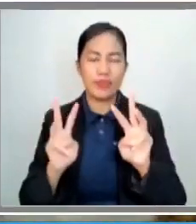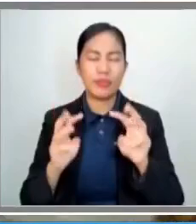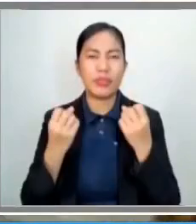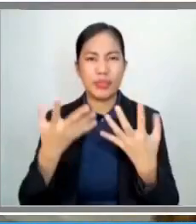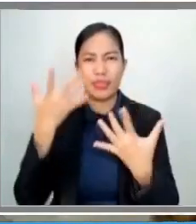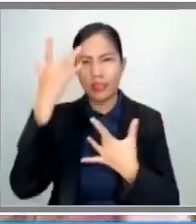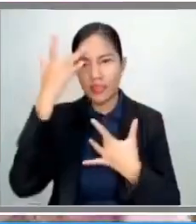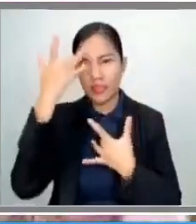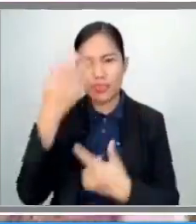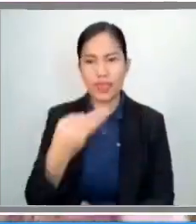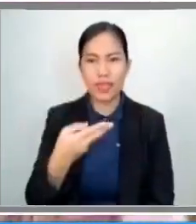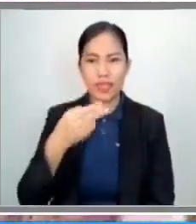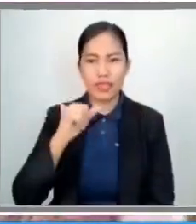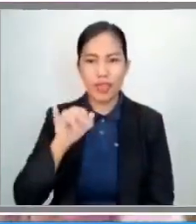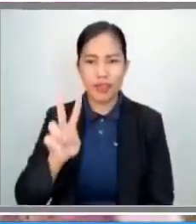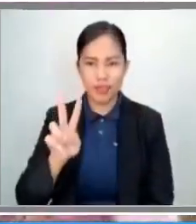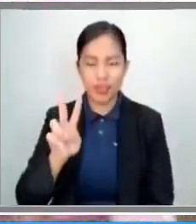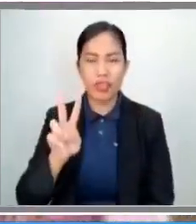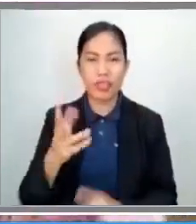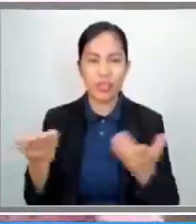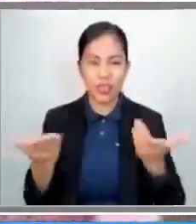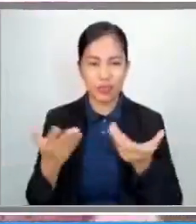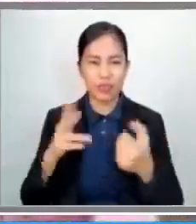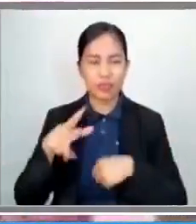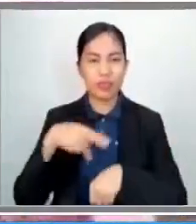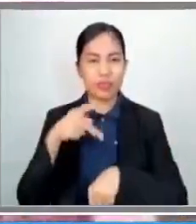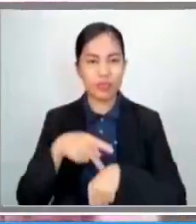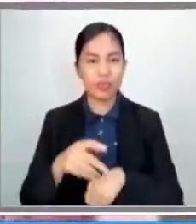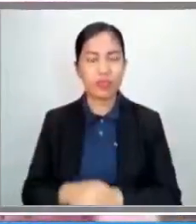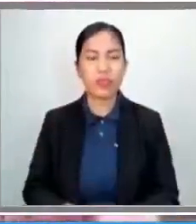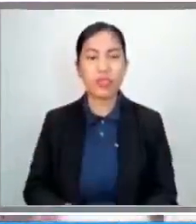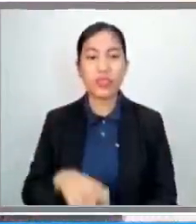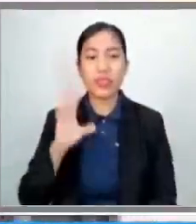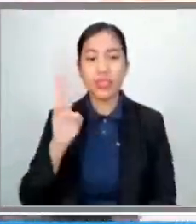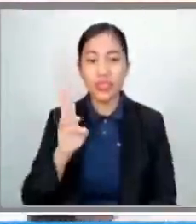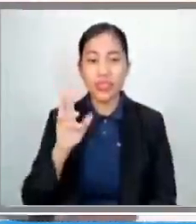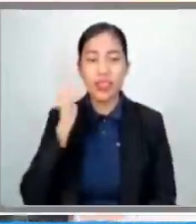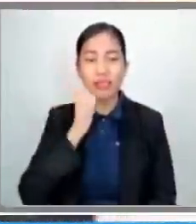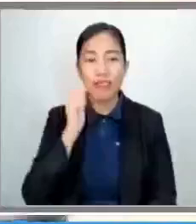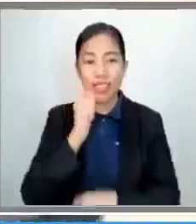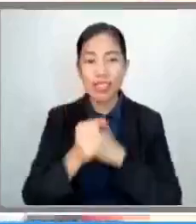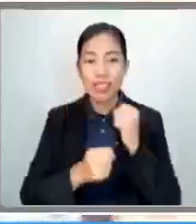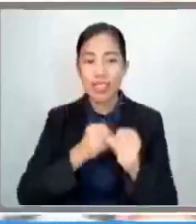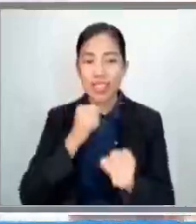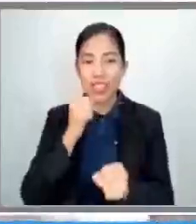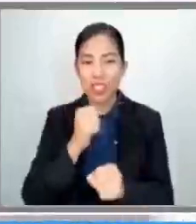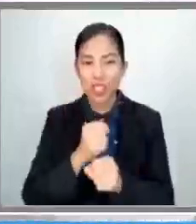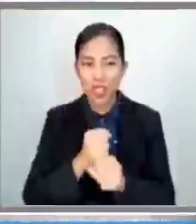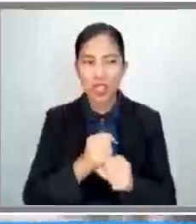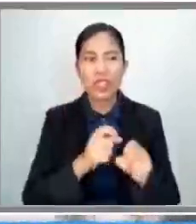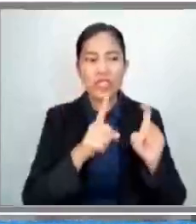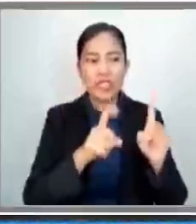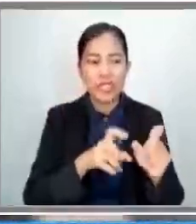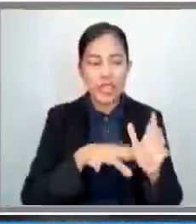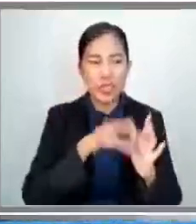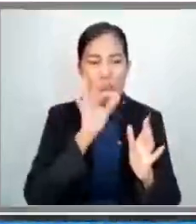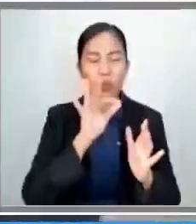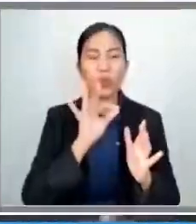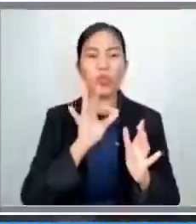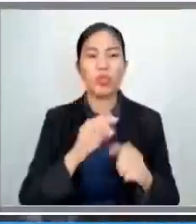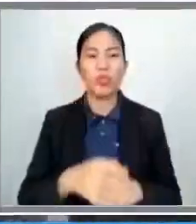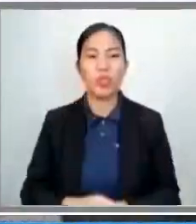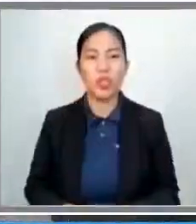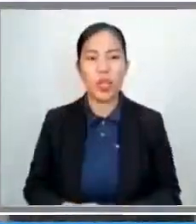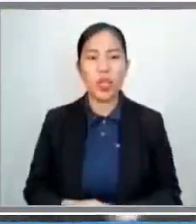sa 2010 anim lamang kada araw ang n- diagnose AP na ang naitatala kada Araw